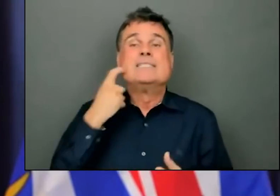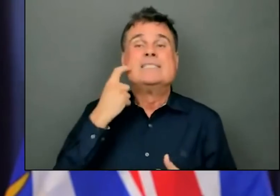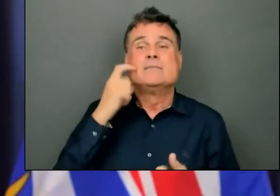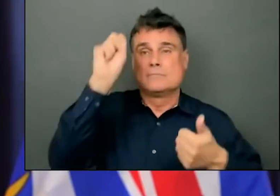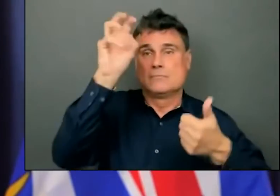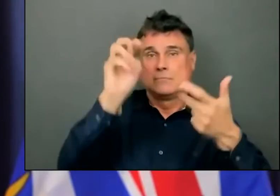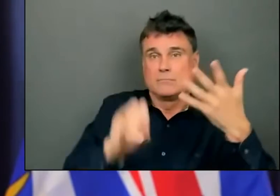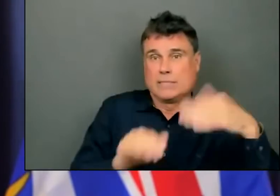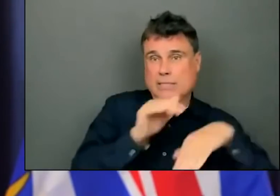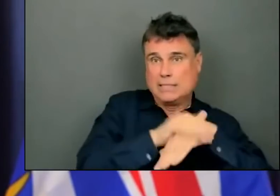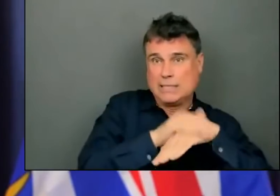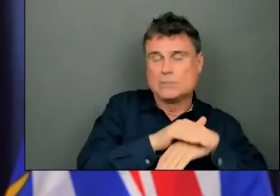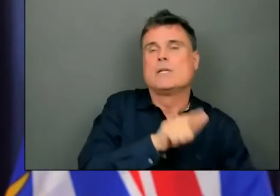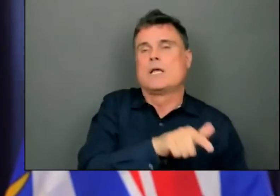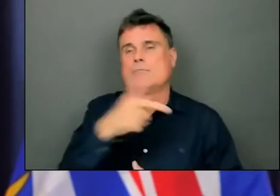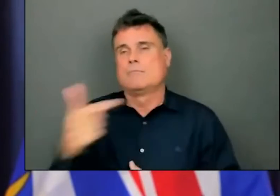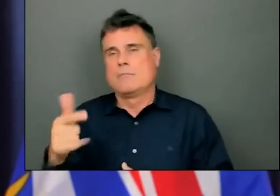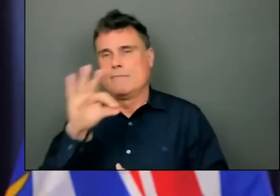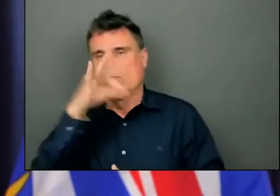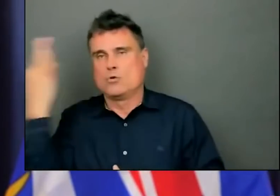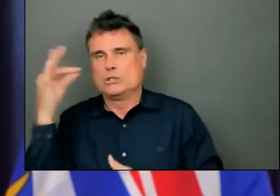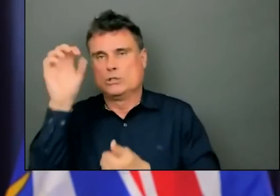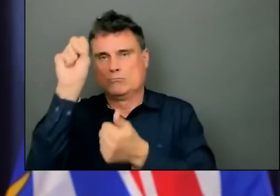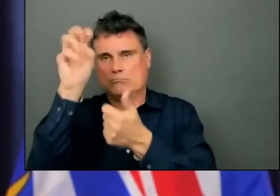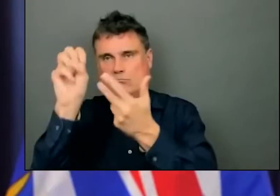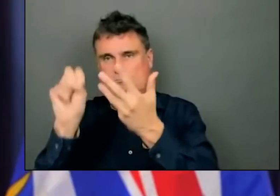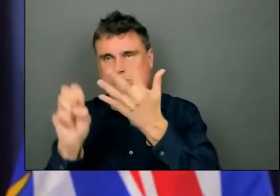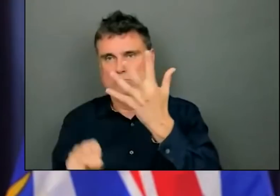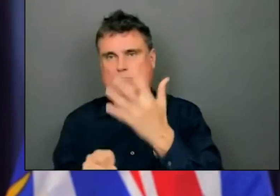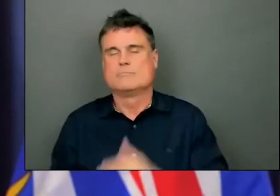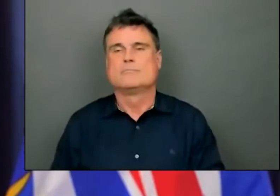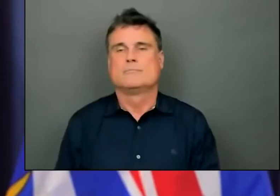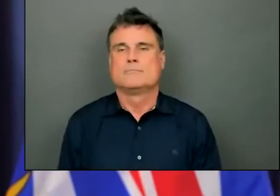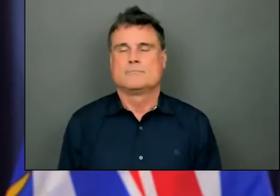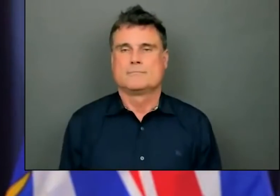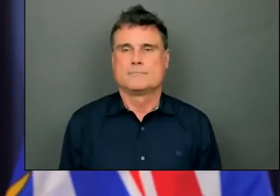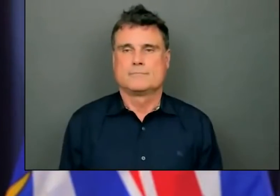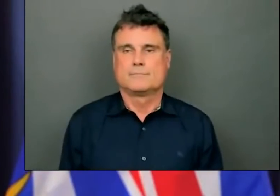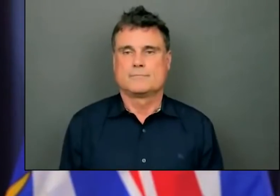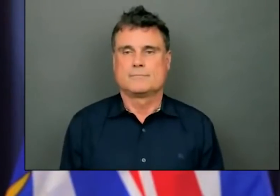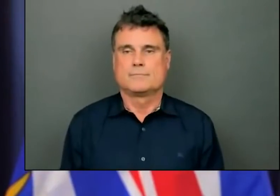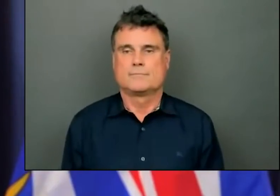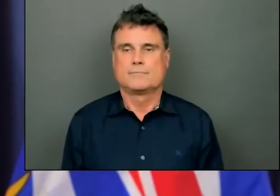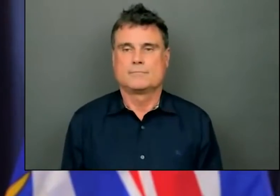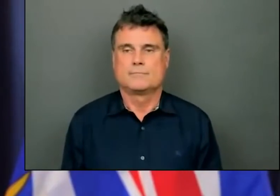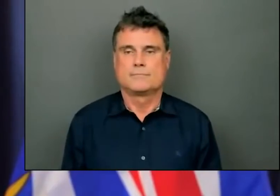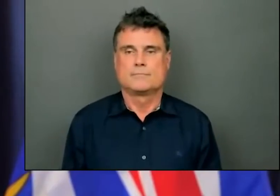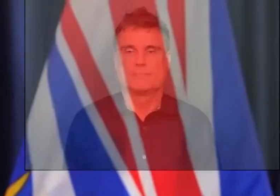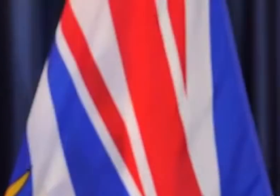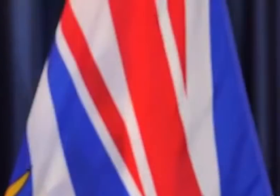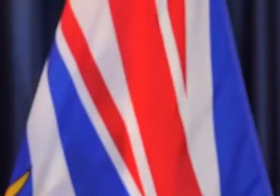nous allons continuer à nous efforcer de communiquer le message, c'est-à-dire que ces vaccins